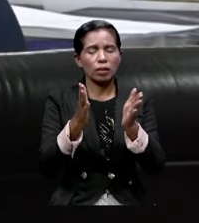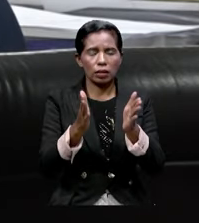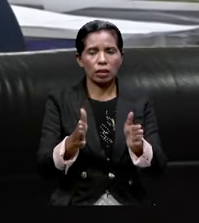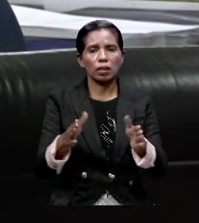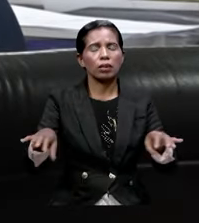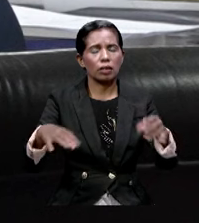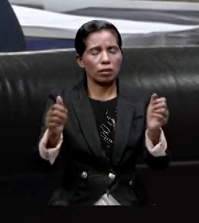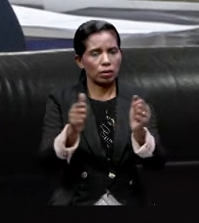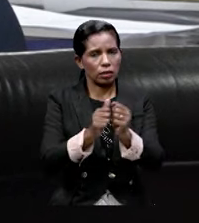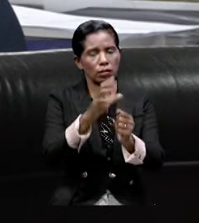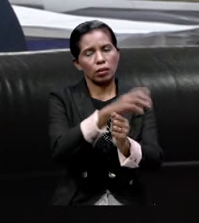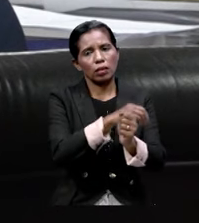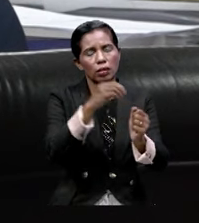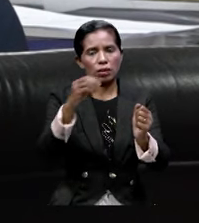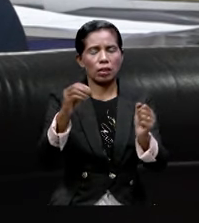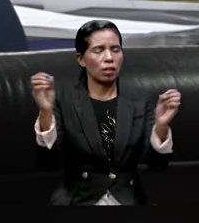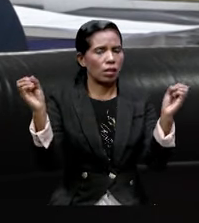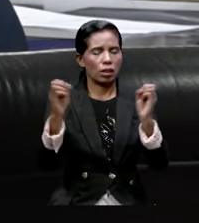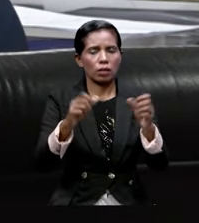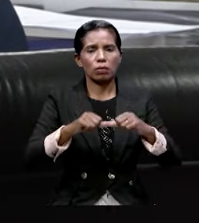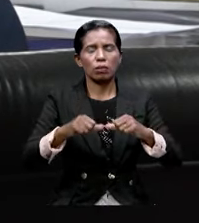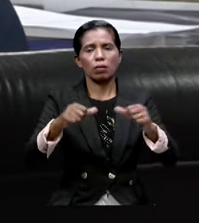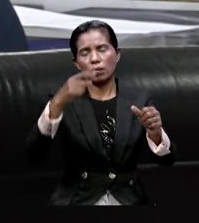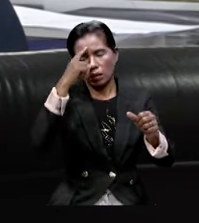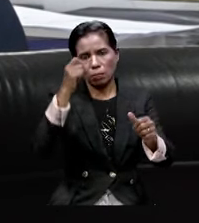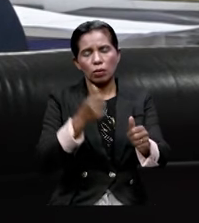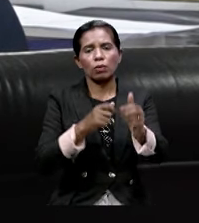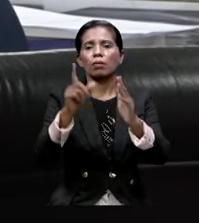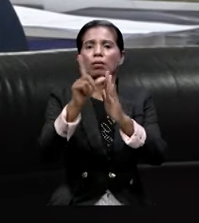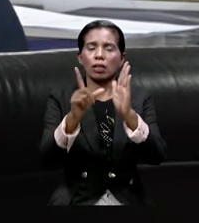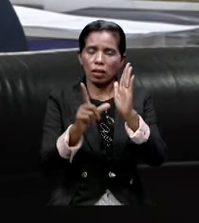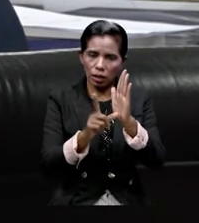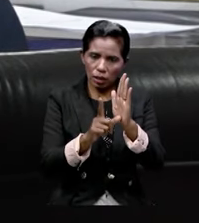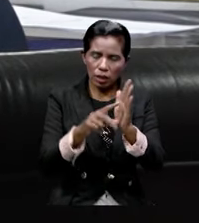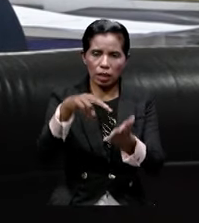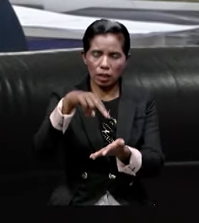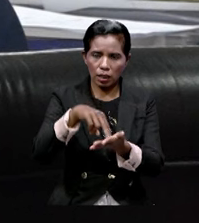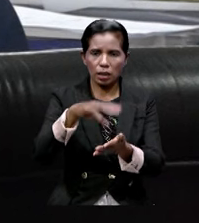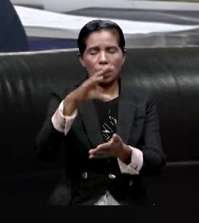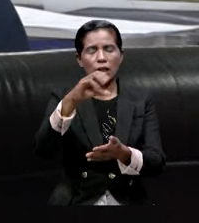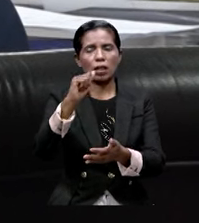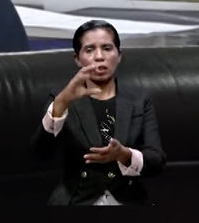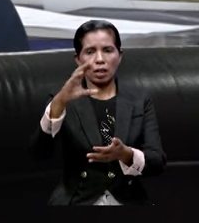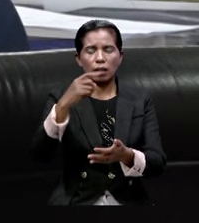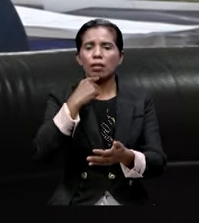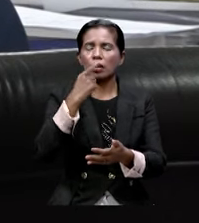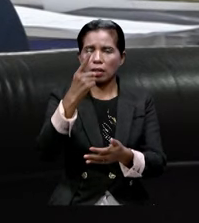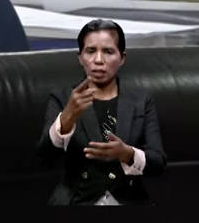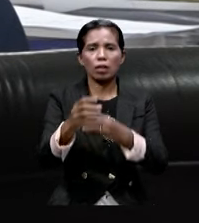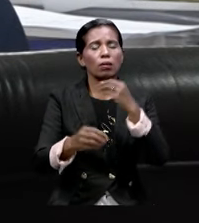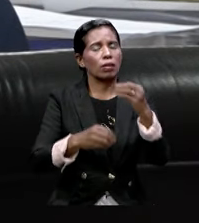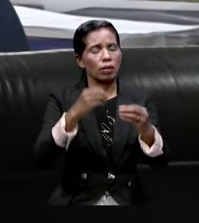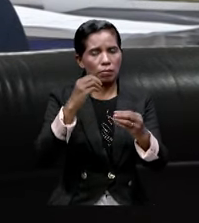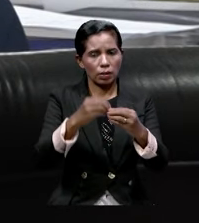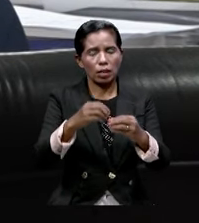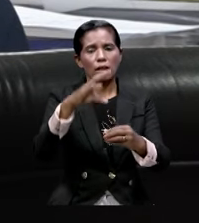prevenção no combate corrupção la la tamba tuir lei estabelecimento kak lihankatak Komisario